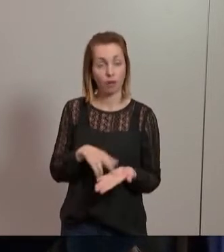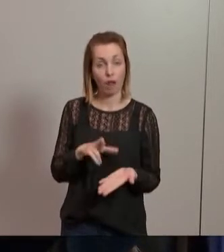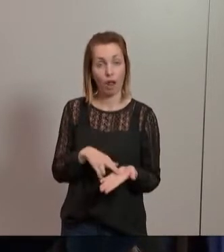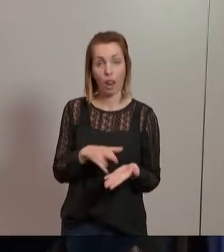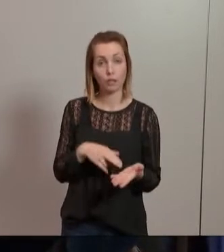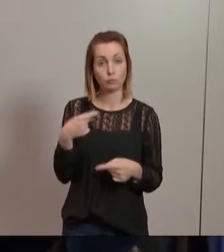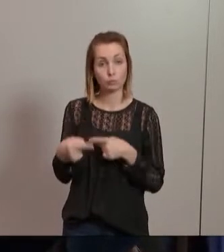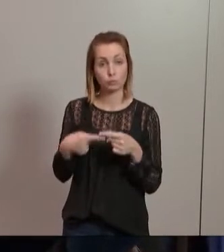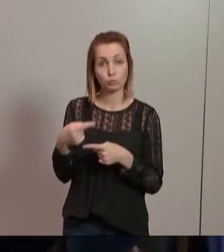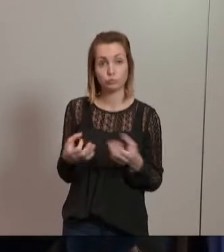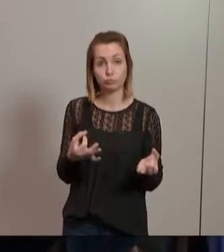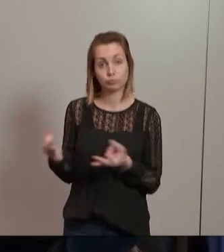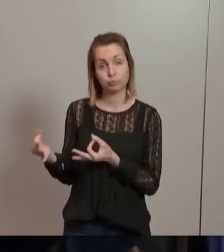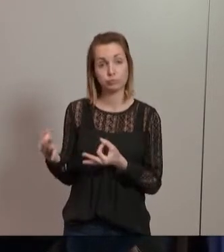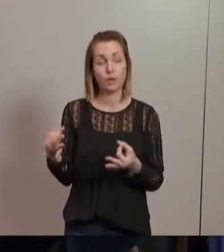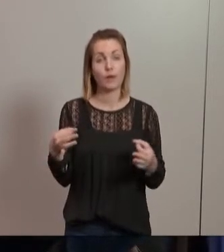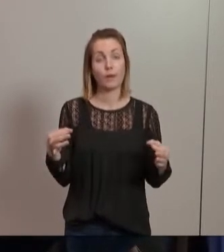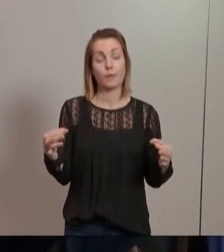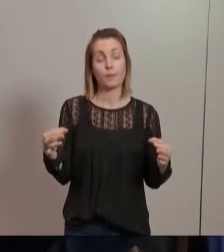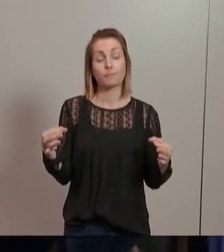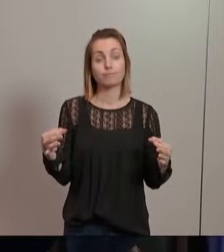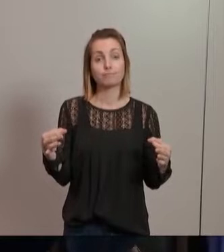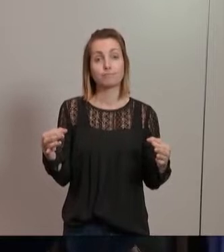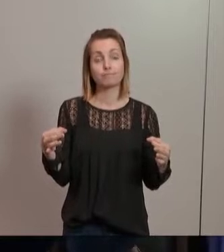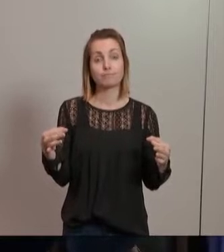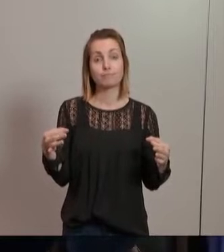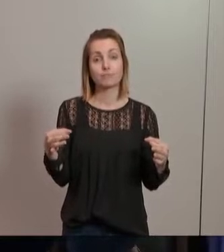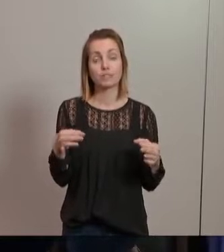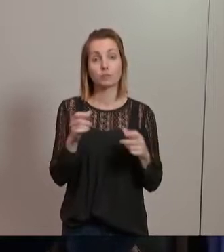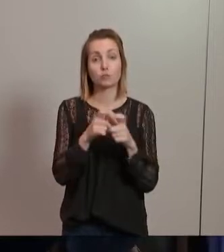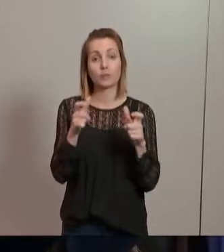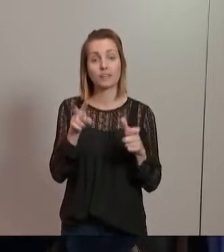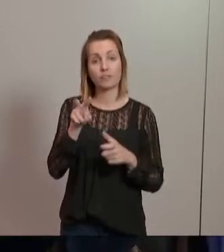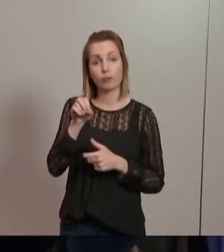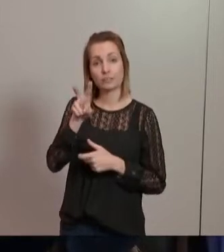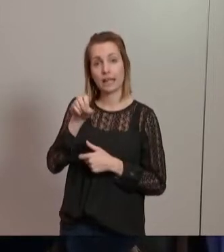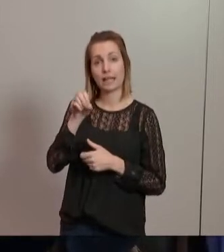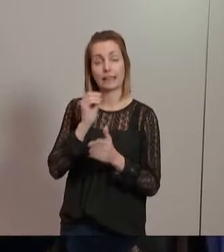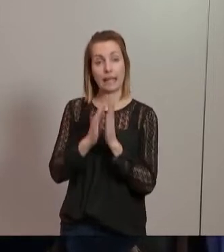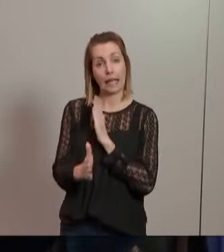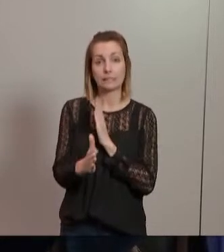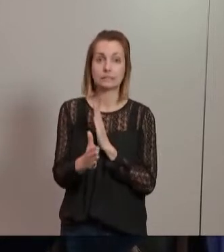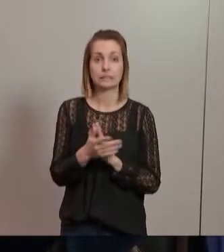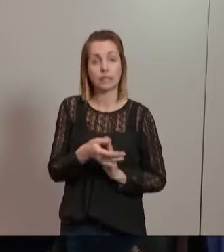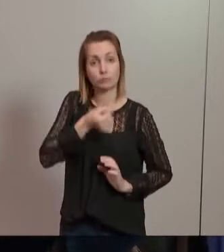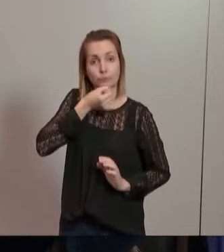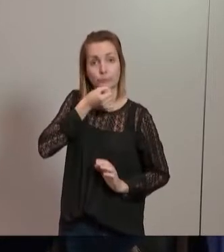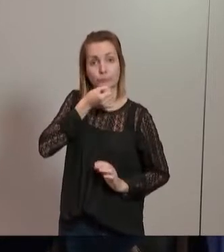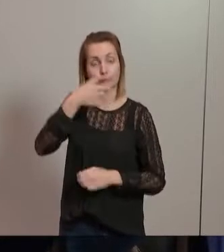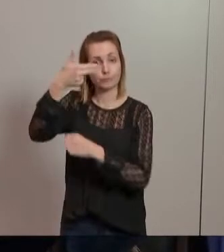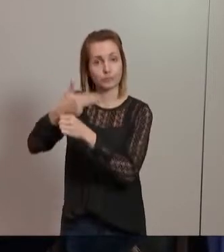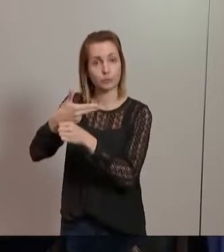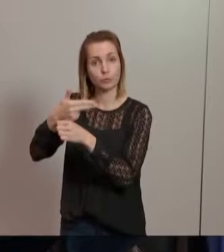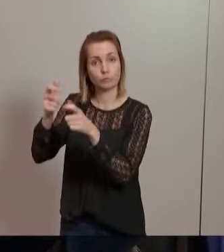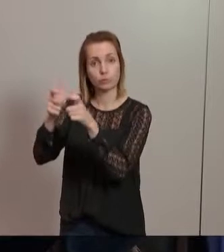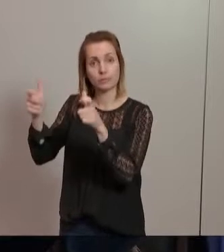en temps réel, appelé aussi Vélotipi, sera réalisé par la société Voxa Direct et le captage audio et vidéo par la